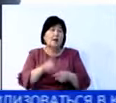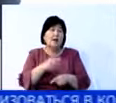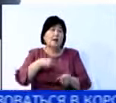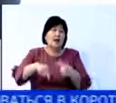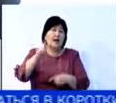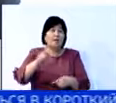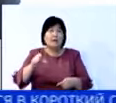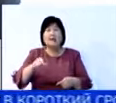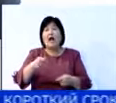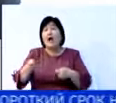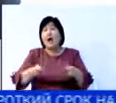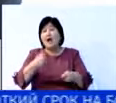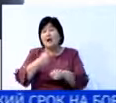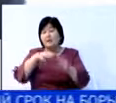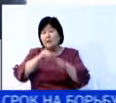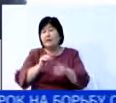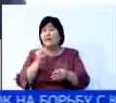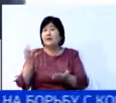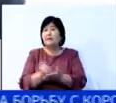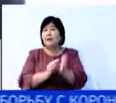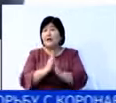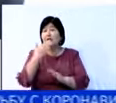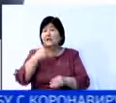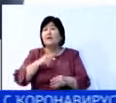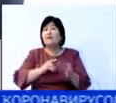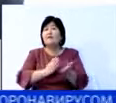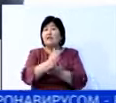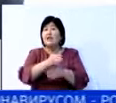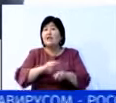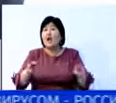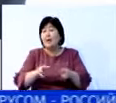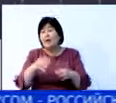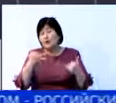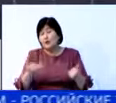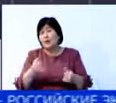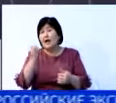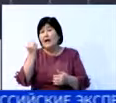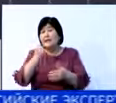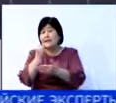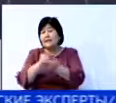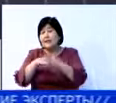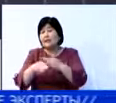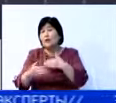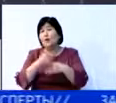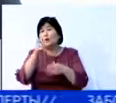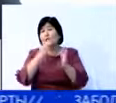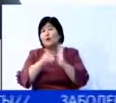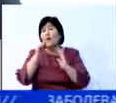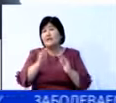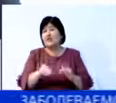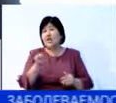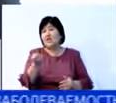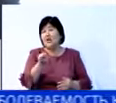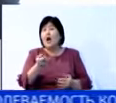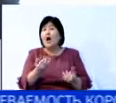предпринимателей, Акимат, войдя в положение производителей риса, вышли на правительство. На сегодня на складах рисоводов около 190 тысяч тонн зерна.